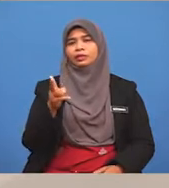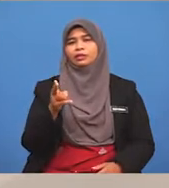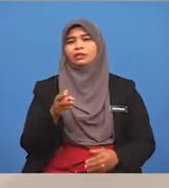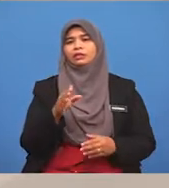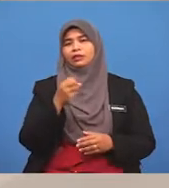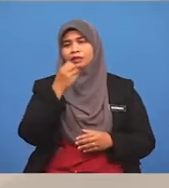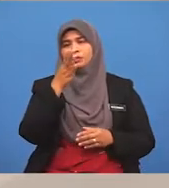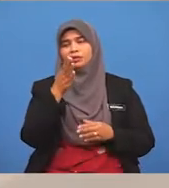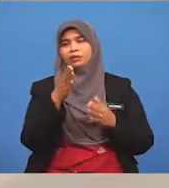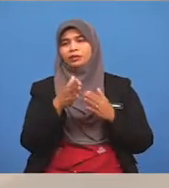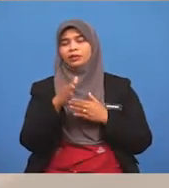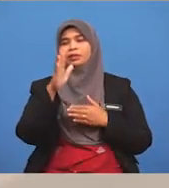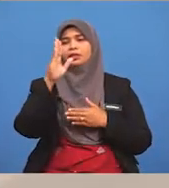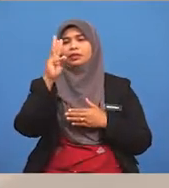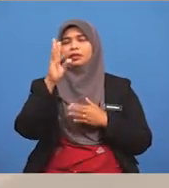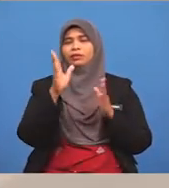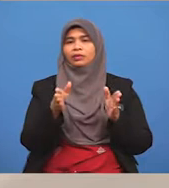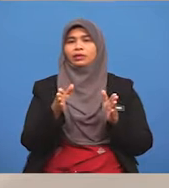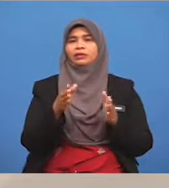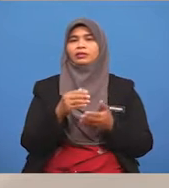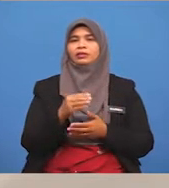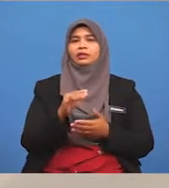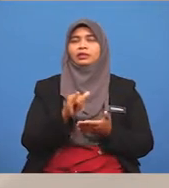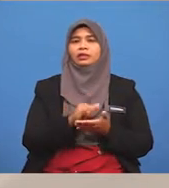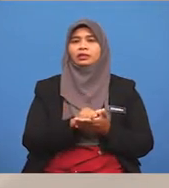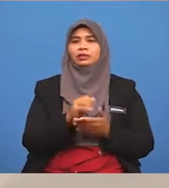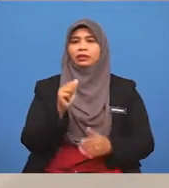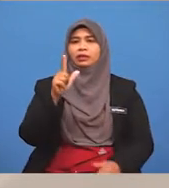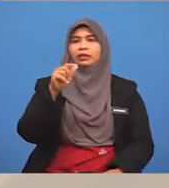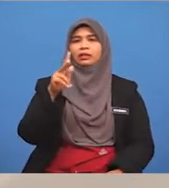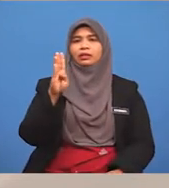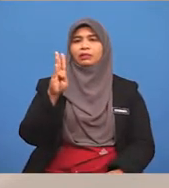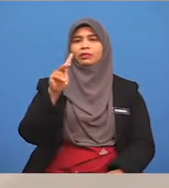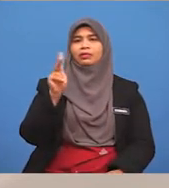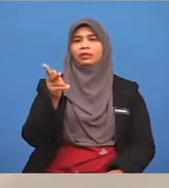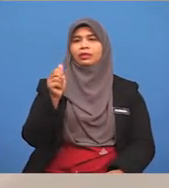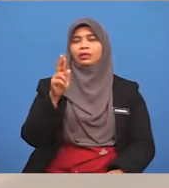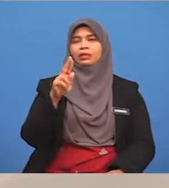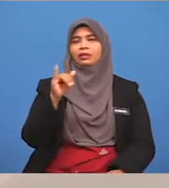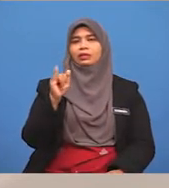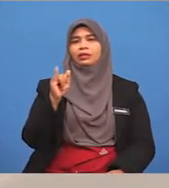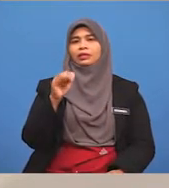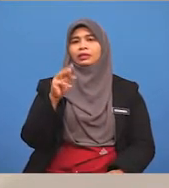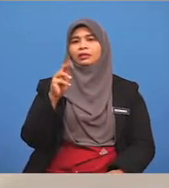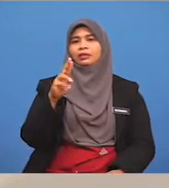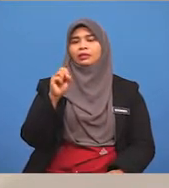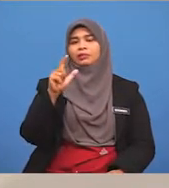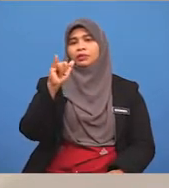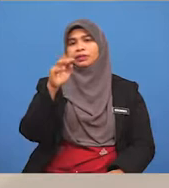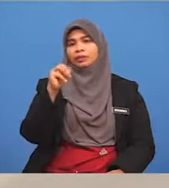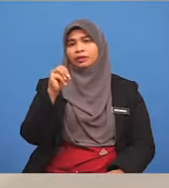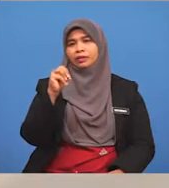oleh enam orang perawi, iaitu Al-Bukhari, Muslim, Abu Daud,